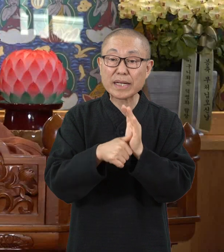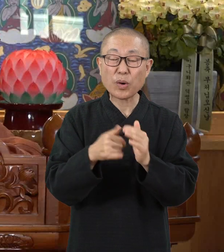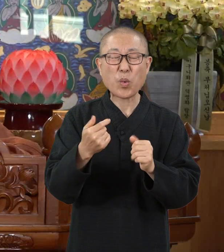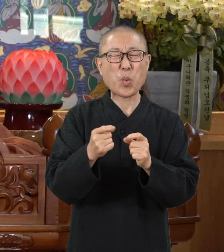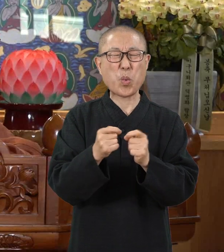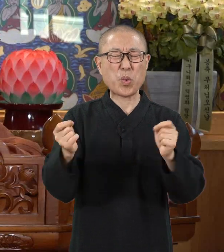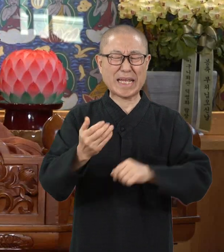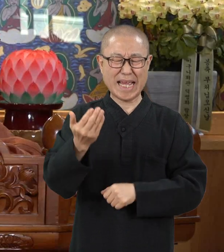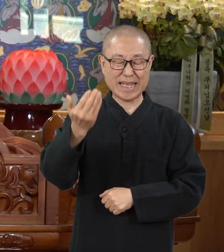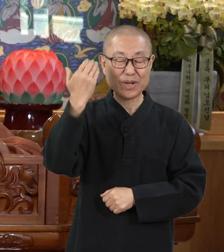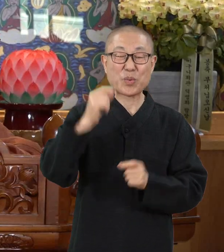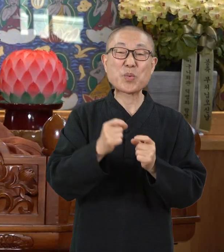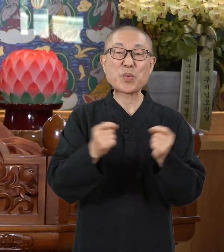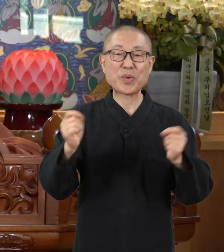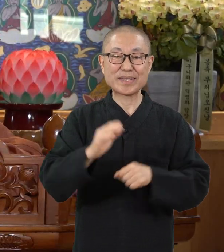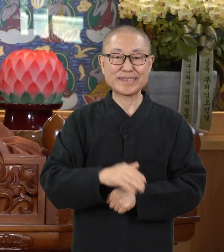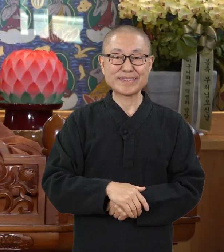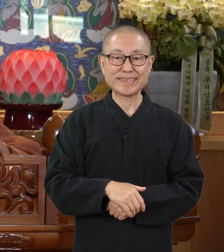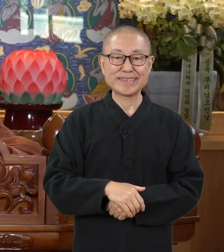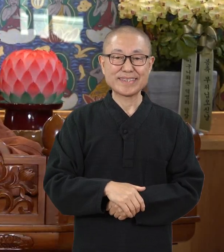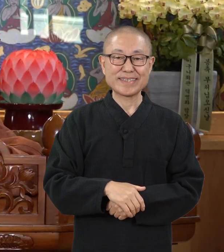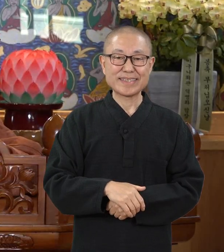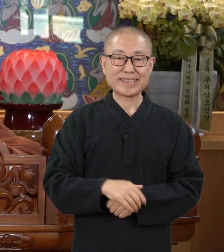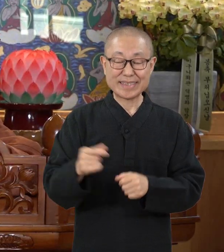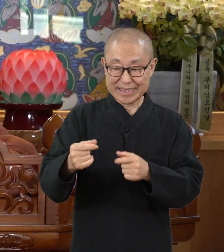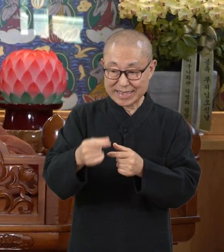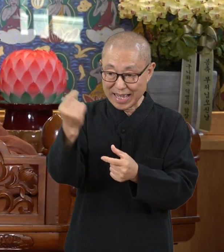오래된 겨울인데 그래